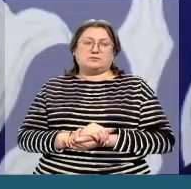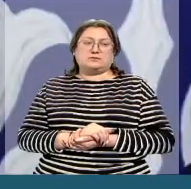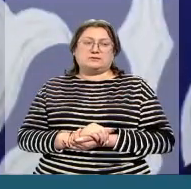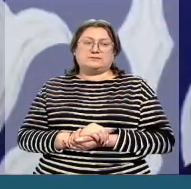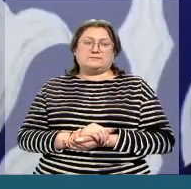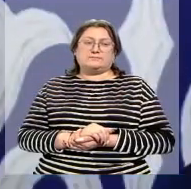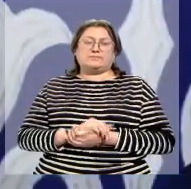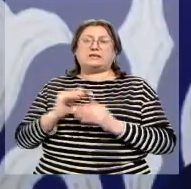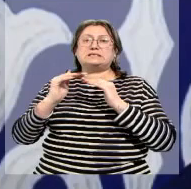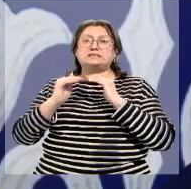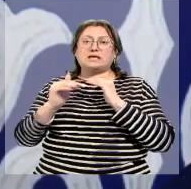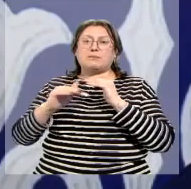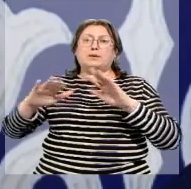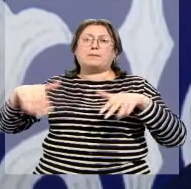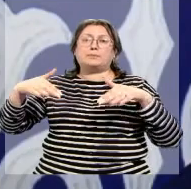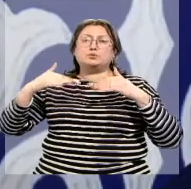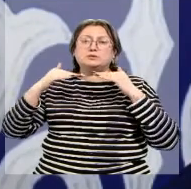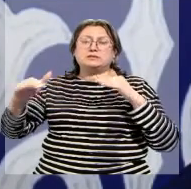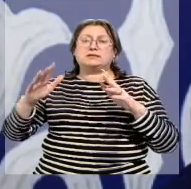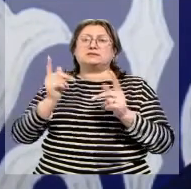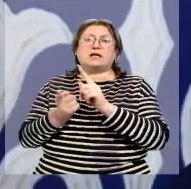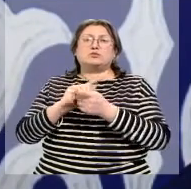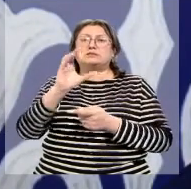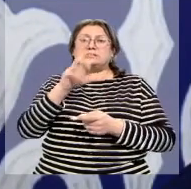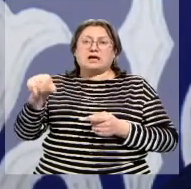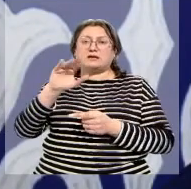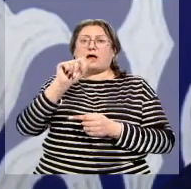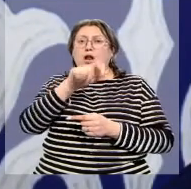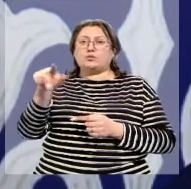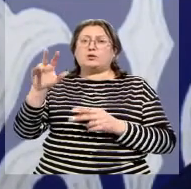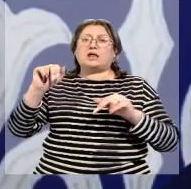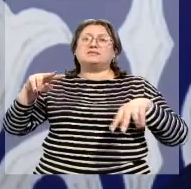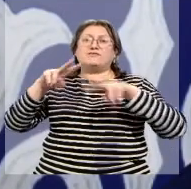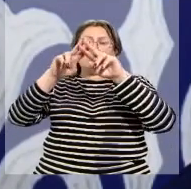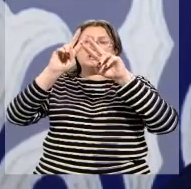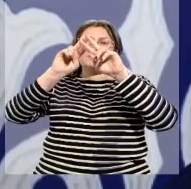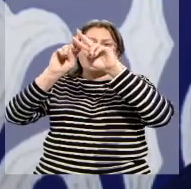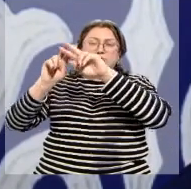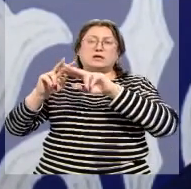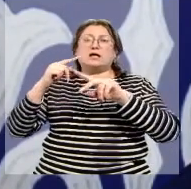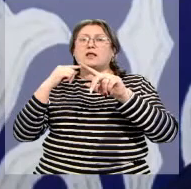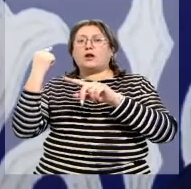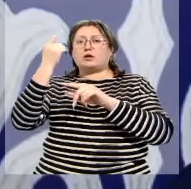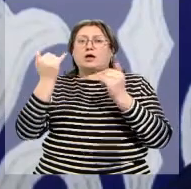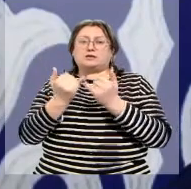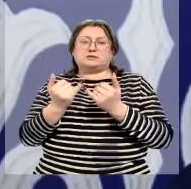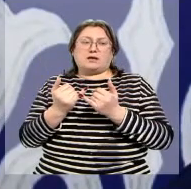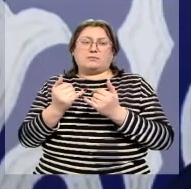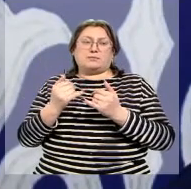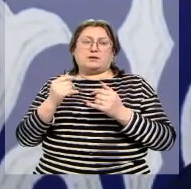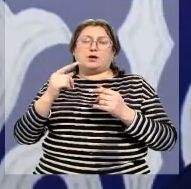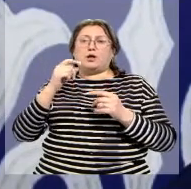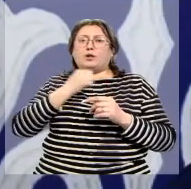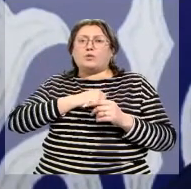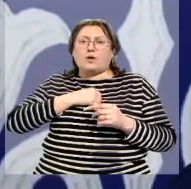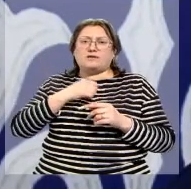«Степи, пустыни станут садами, а люди на звездах далеких гостями.